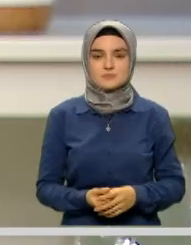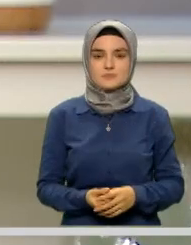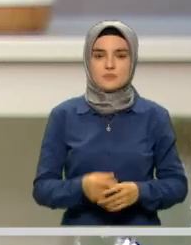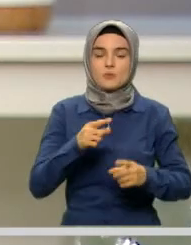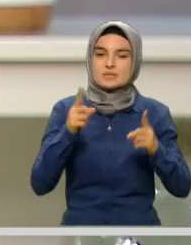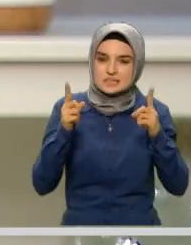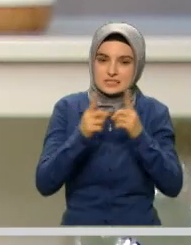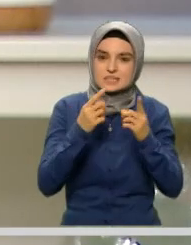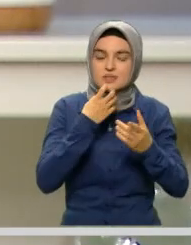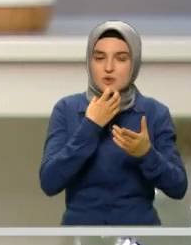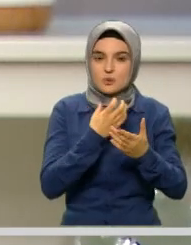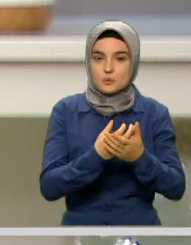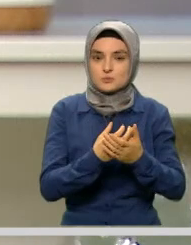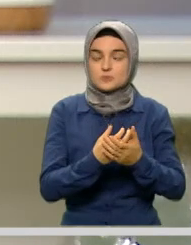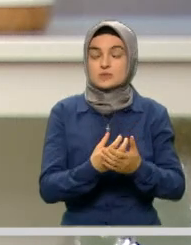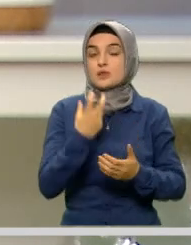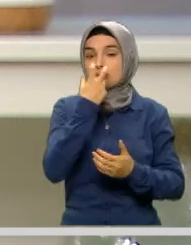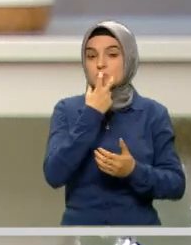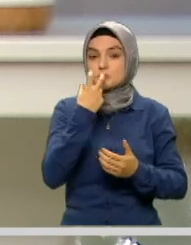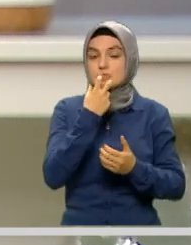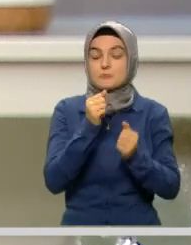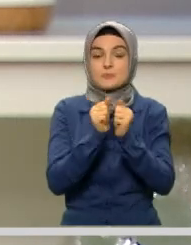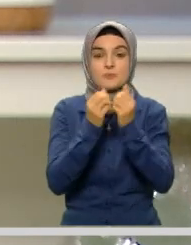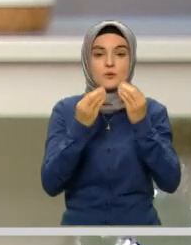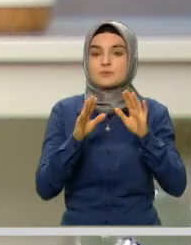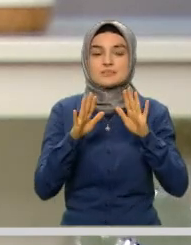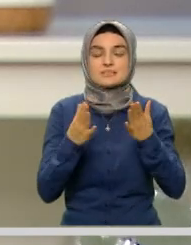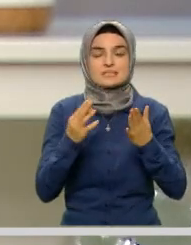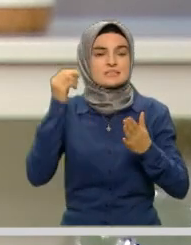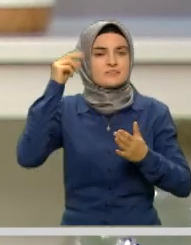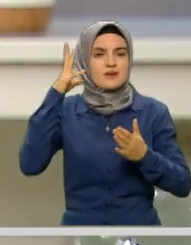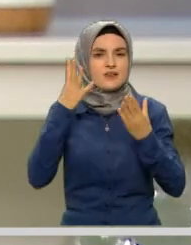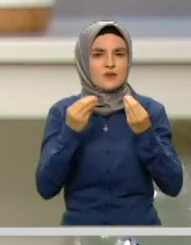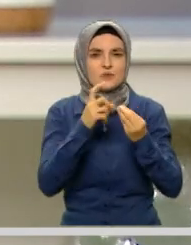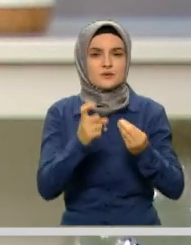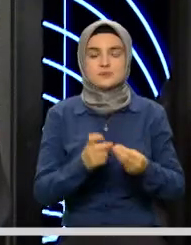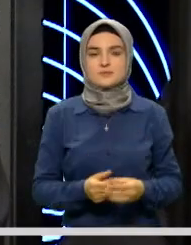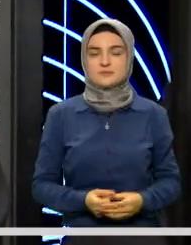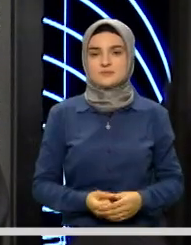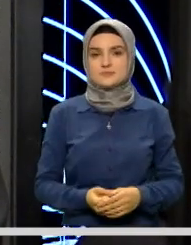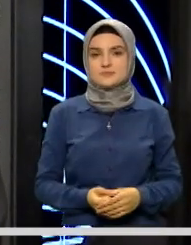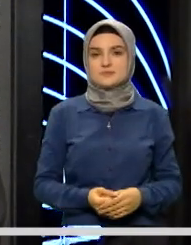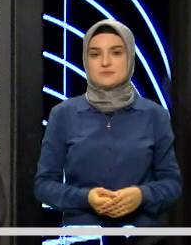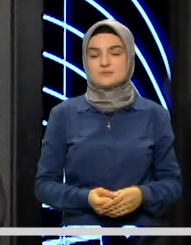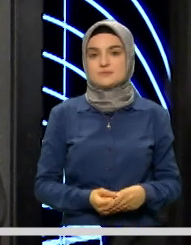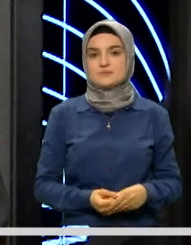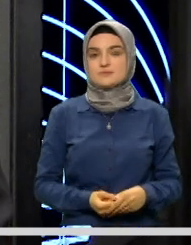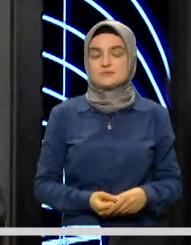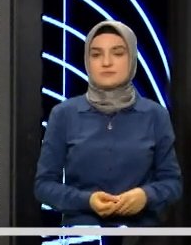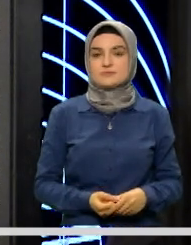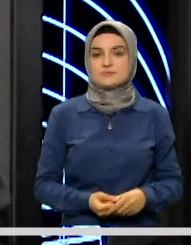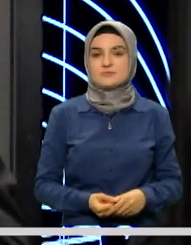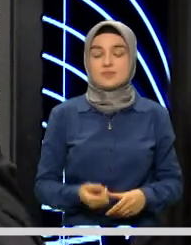kısacık ömürde musikiyle hemhal olmak size nasıl farkındalıklar kazandırıyor? Yani aslında